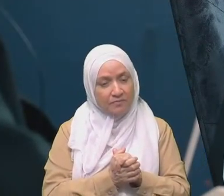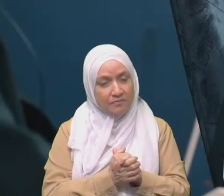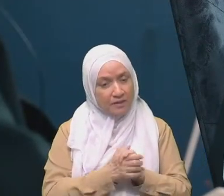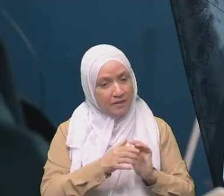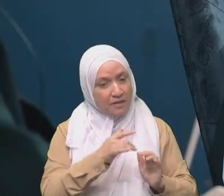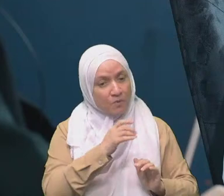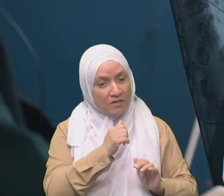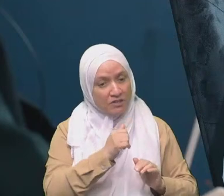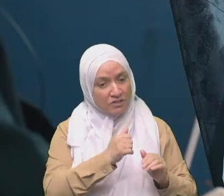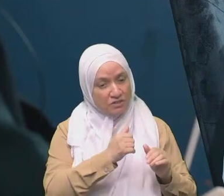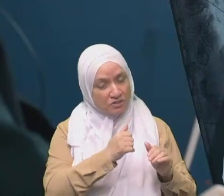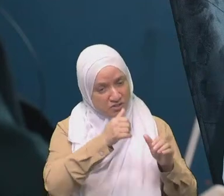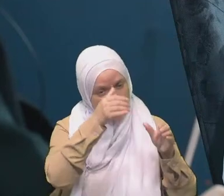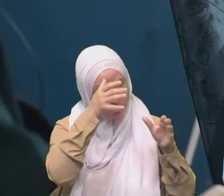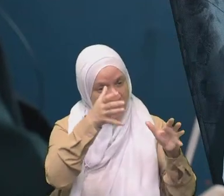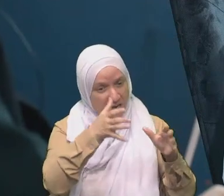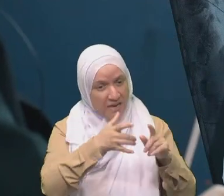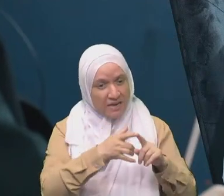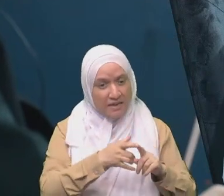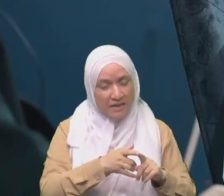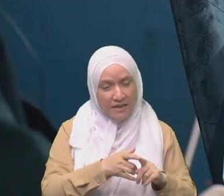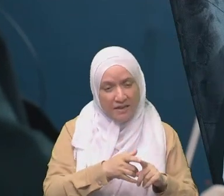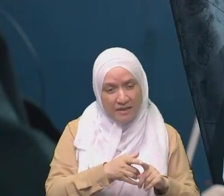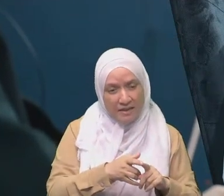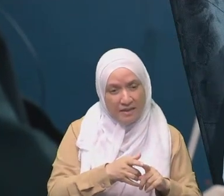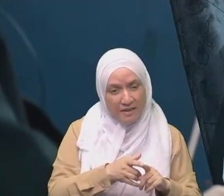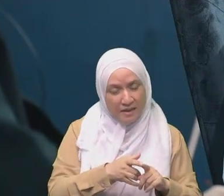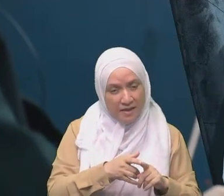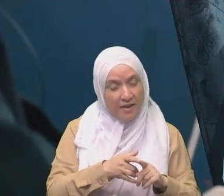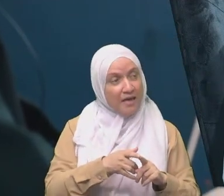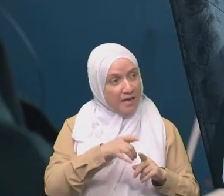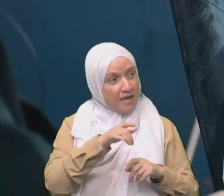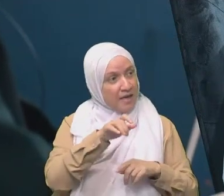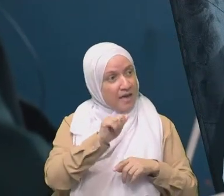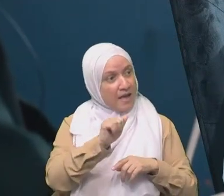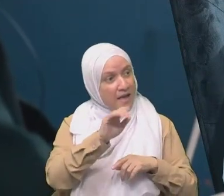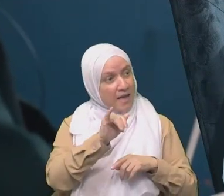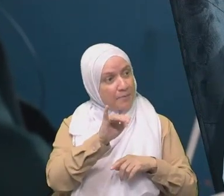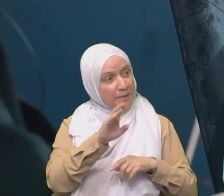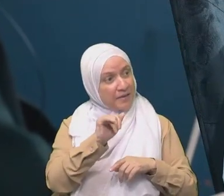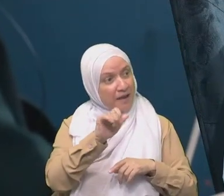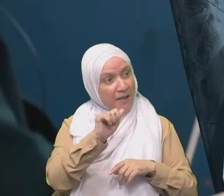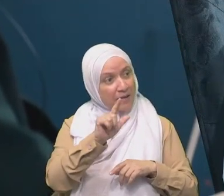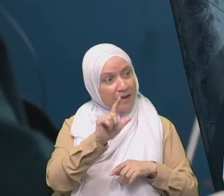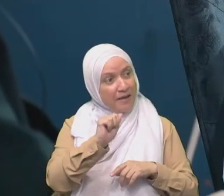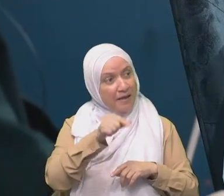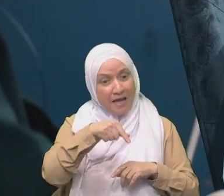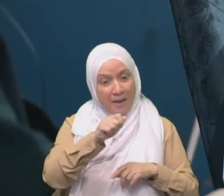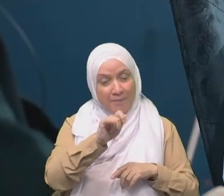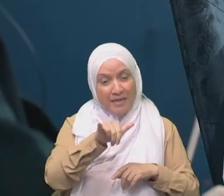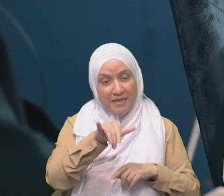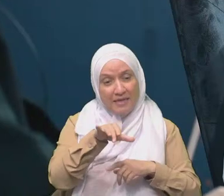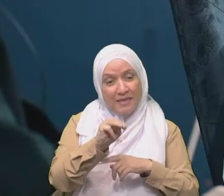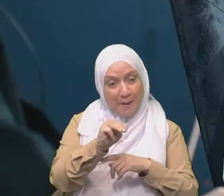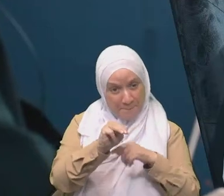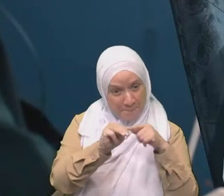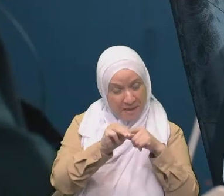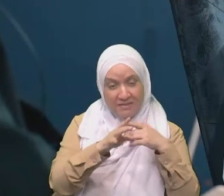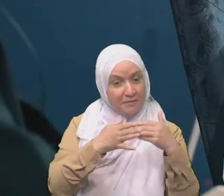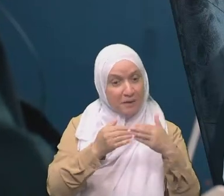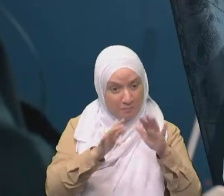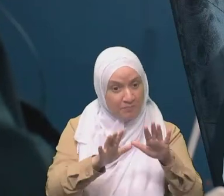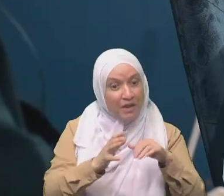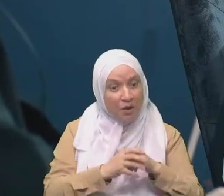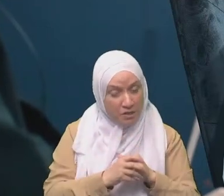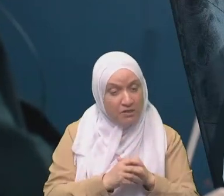قال وليس من شرائط المتقين ألا يقع منهم ذنب ولا معصية. It's not a prerequisite or a condition to